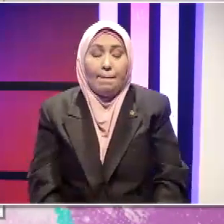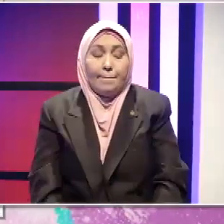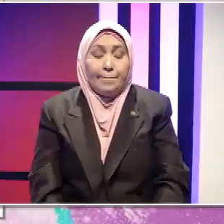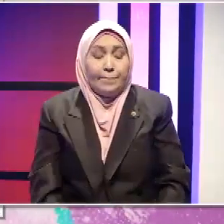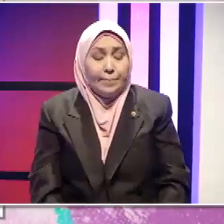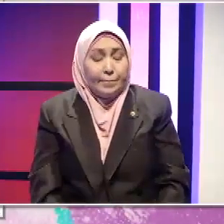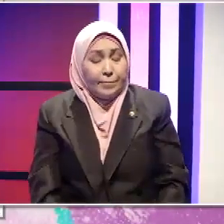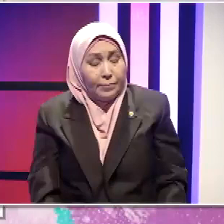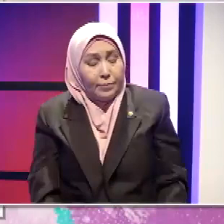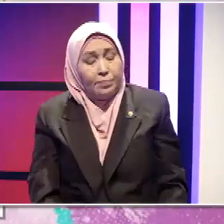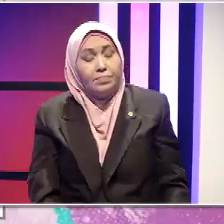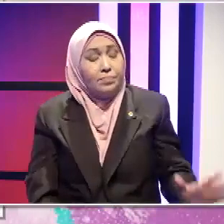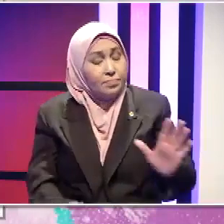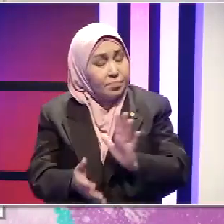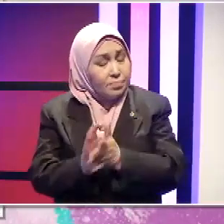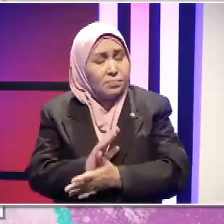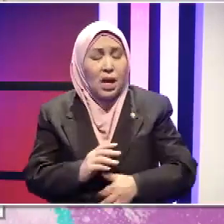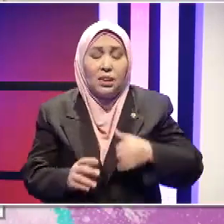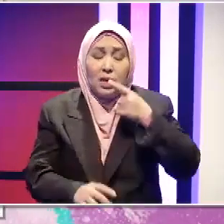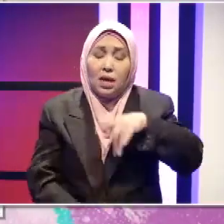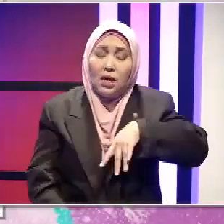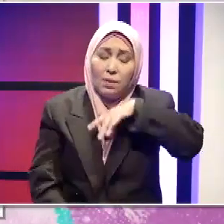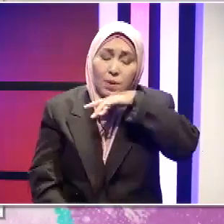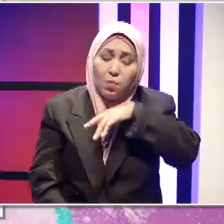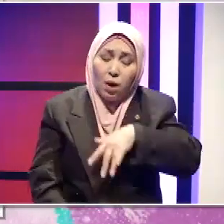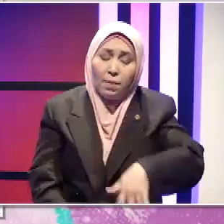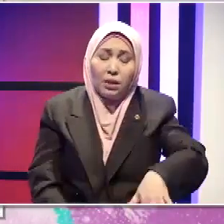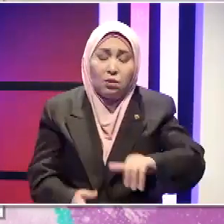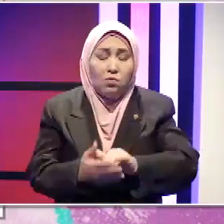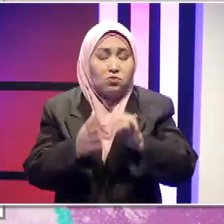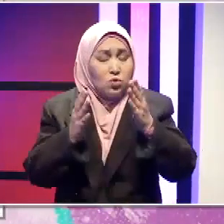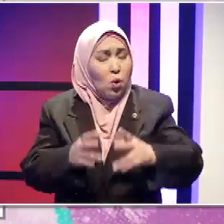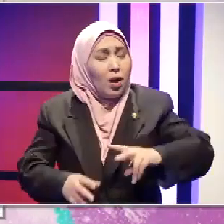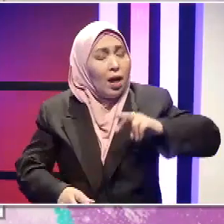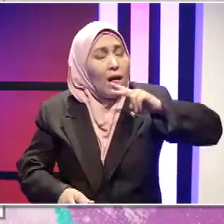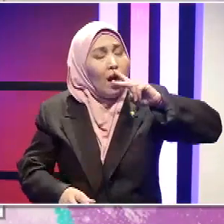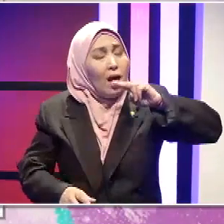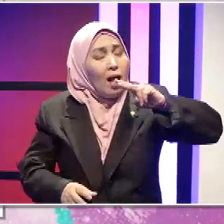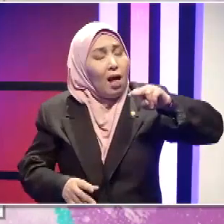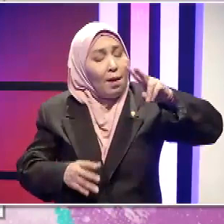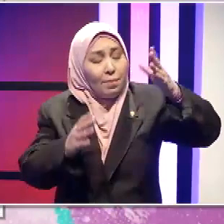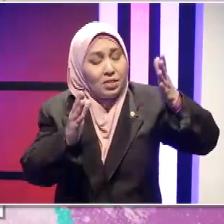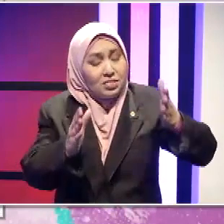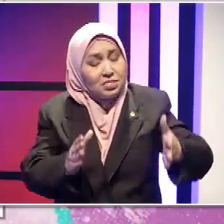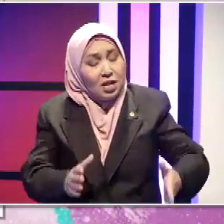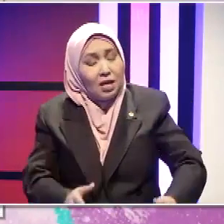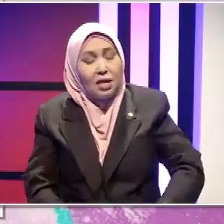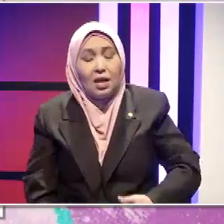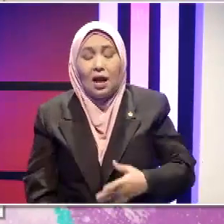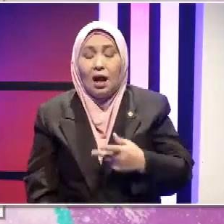Hai m yang kuluna Syaikh Mahmud Natal